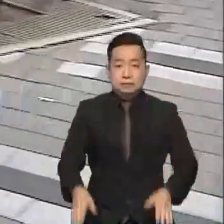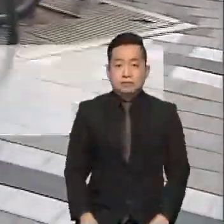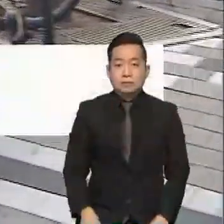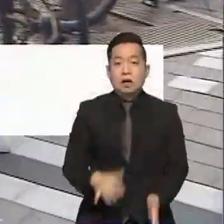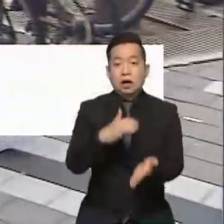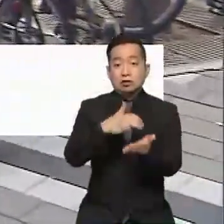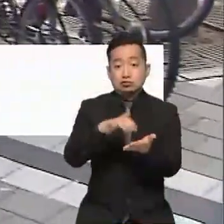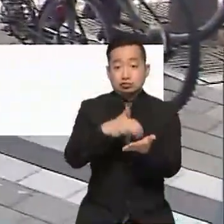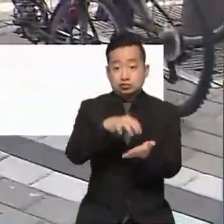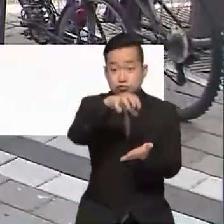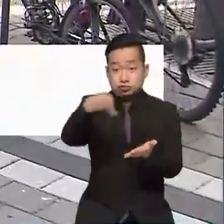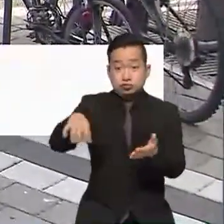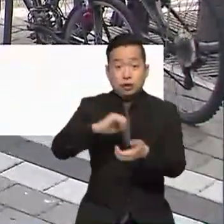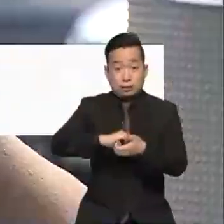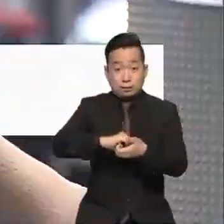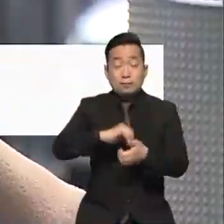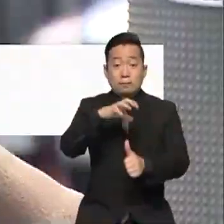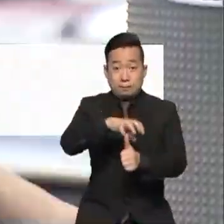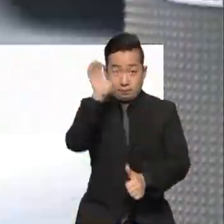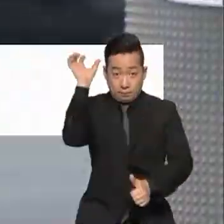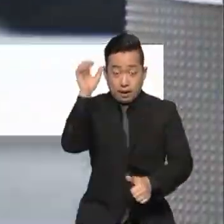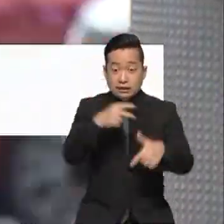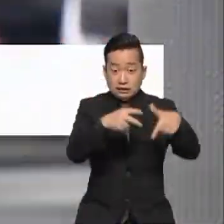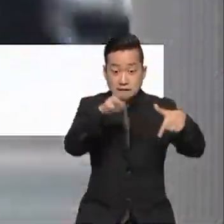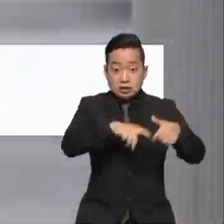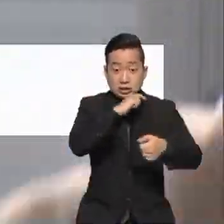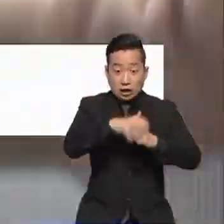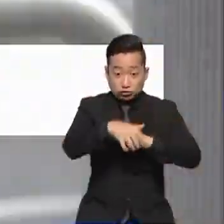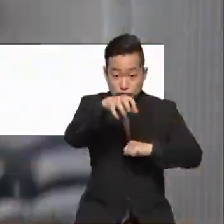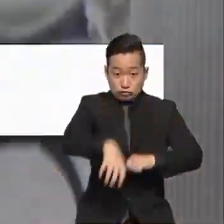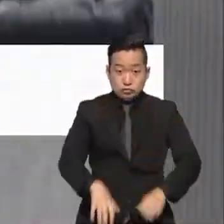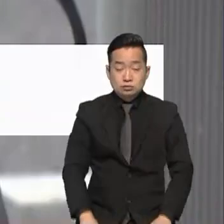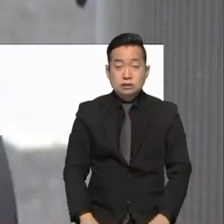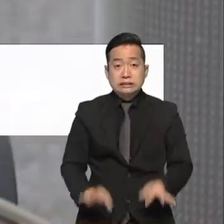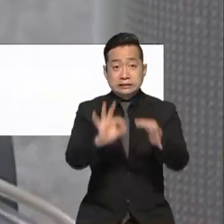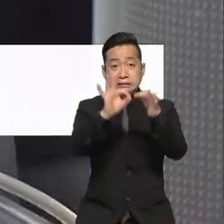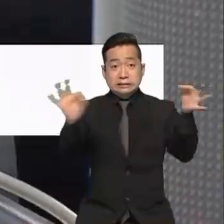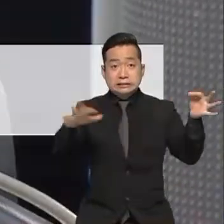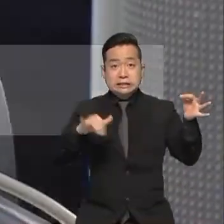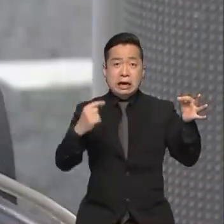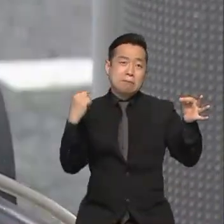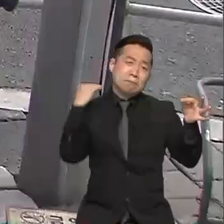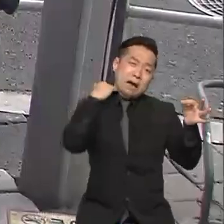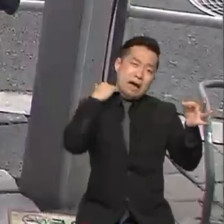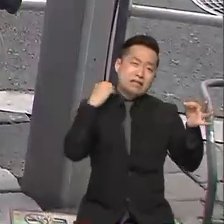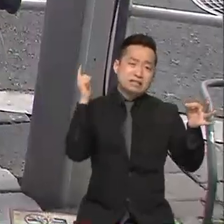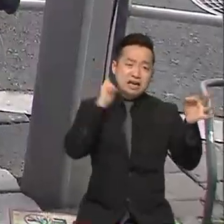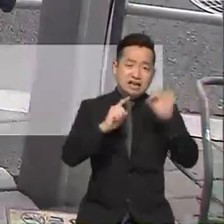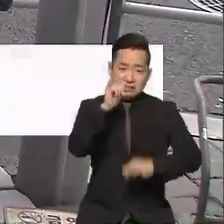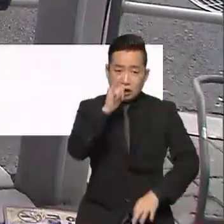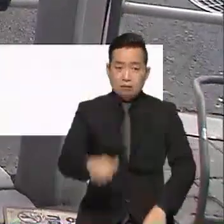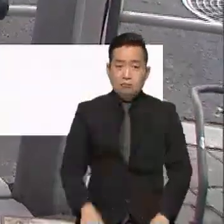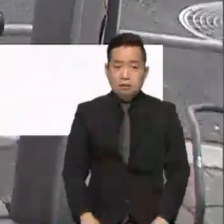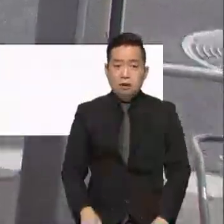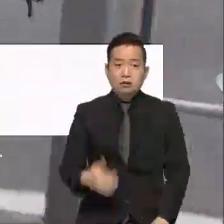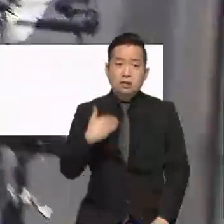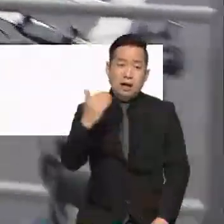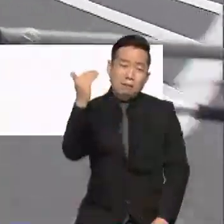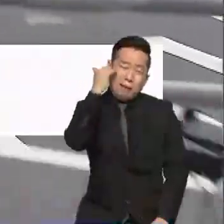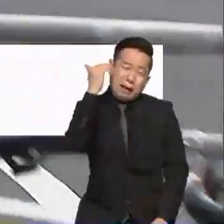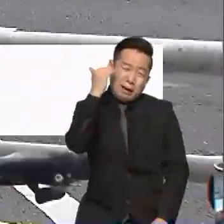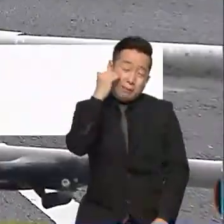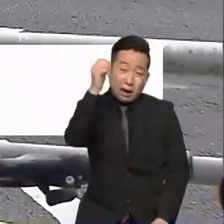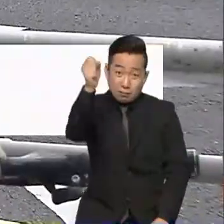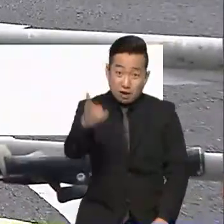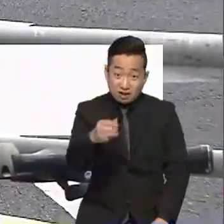제한이 사라지면서 인천과 대구에선 현수막끈에 사람이 걸려 다치기도 했습니다. 저도 몇 번 부딪힌 적이 있어가지고 좀